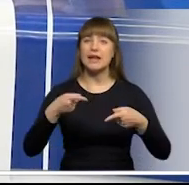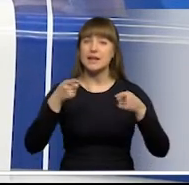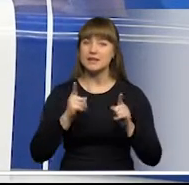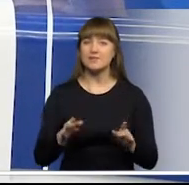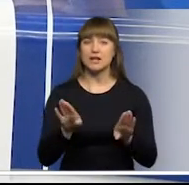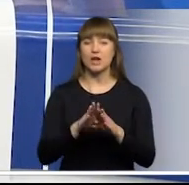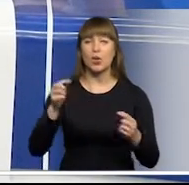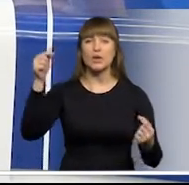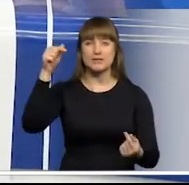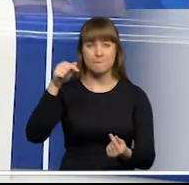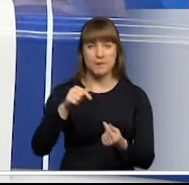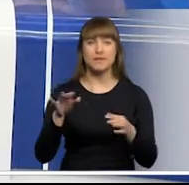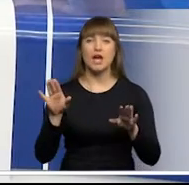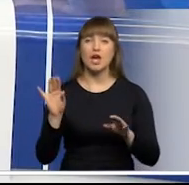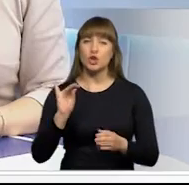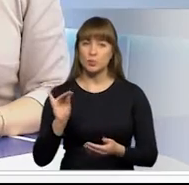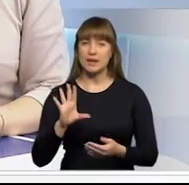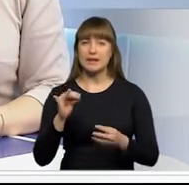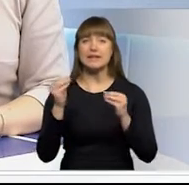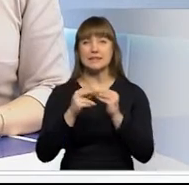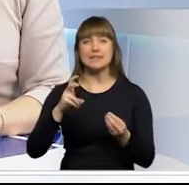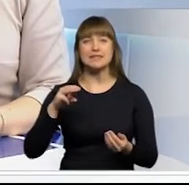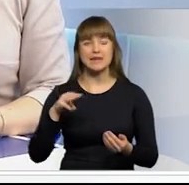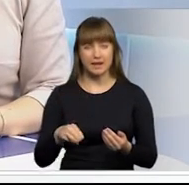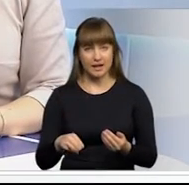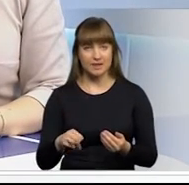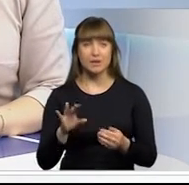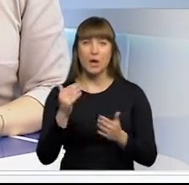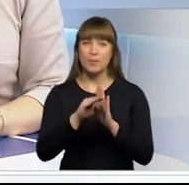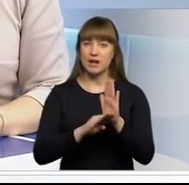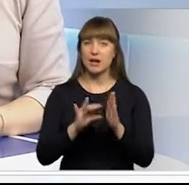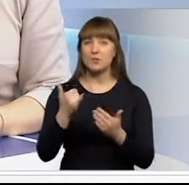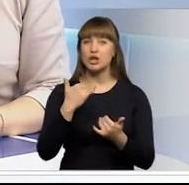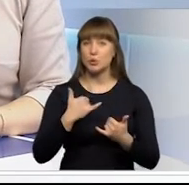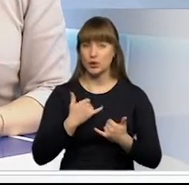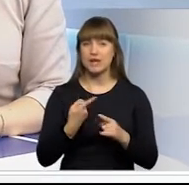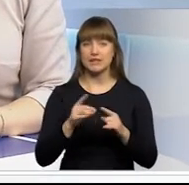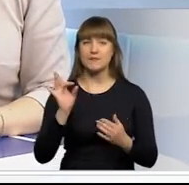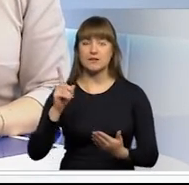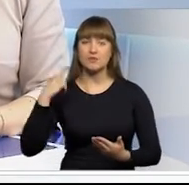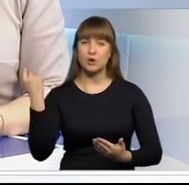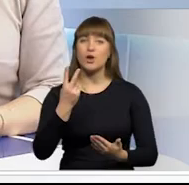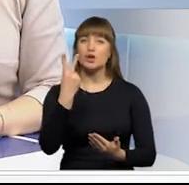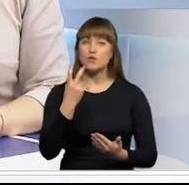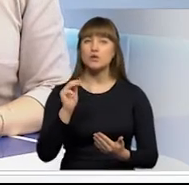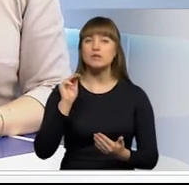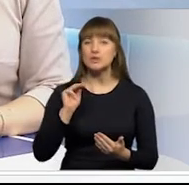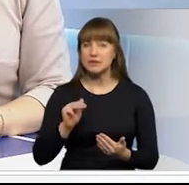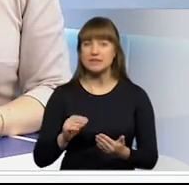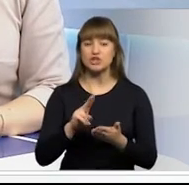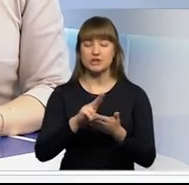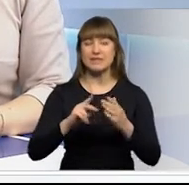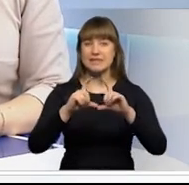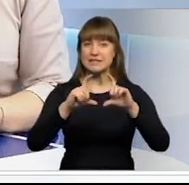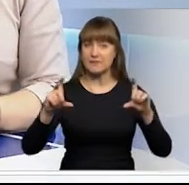совпадение юбилейное и 10 лет программе. И у нас, ну это у нас в Ростовской области, 200-тысячный сертификат.